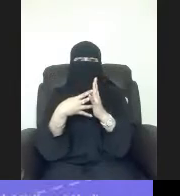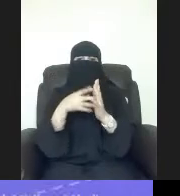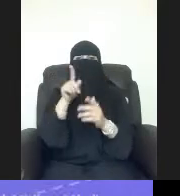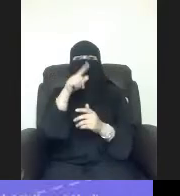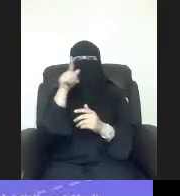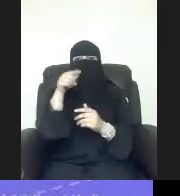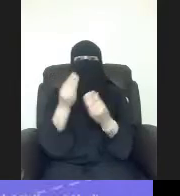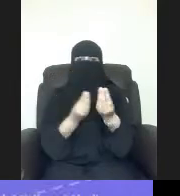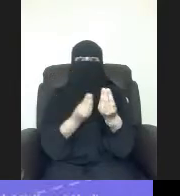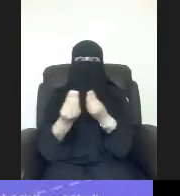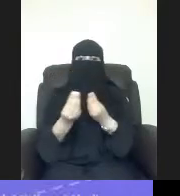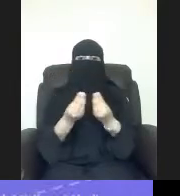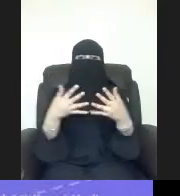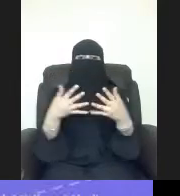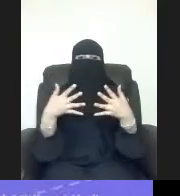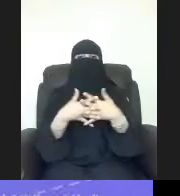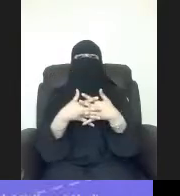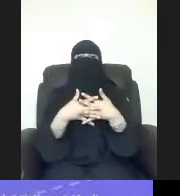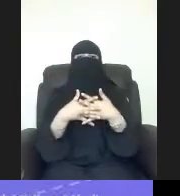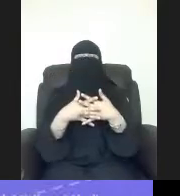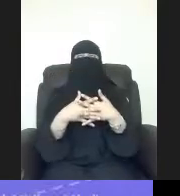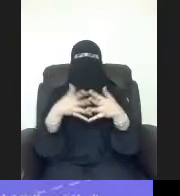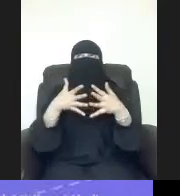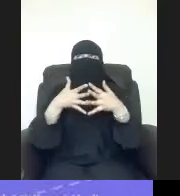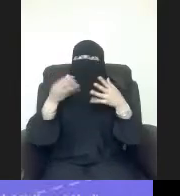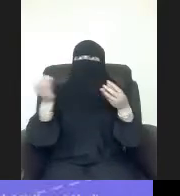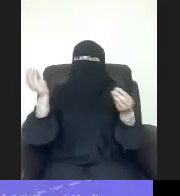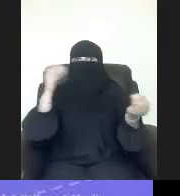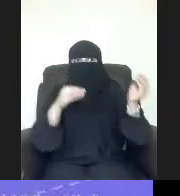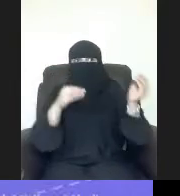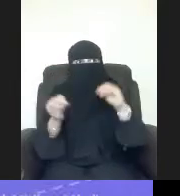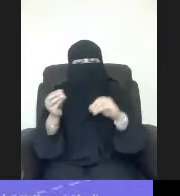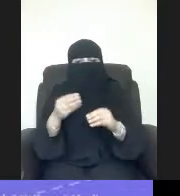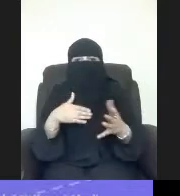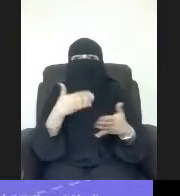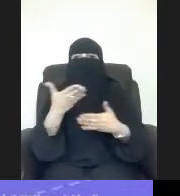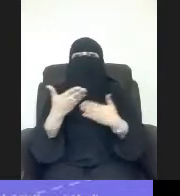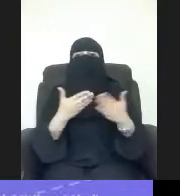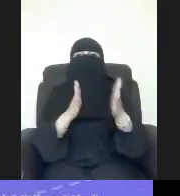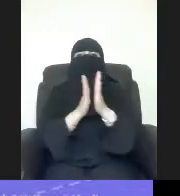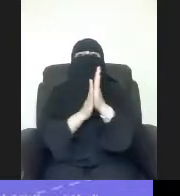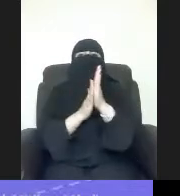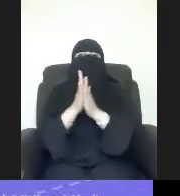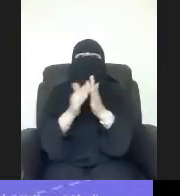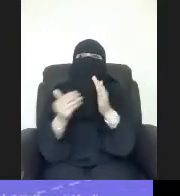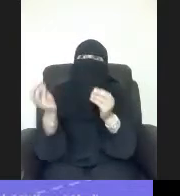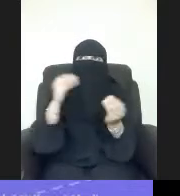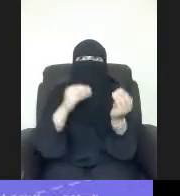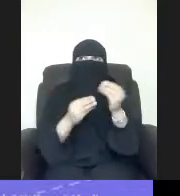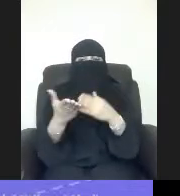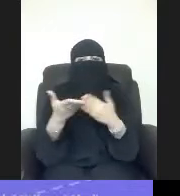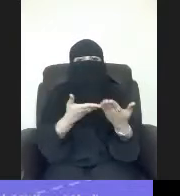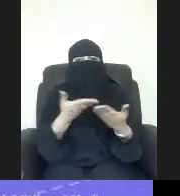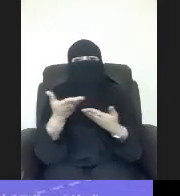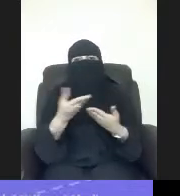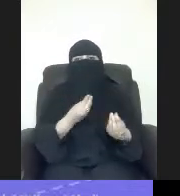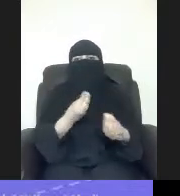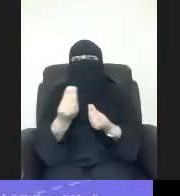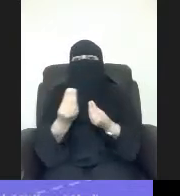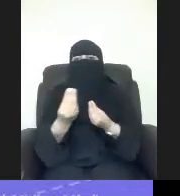والمشاركات، وتكون أكثر تفاعلية بين عضو التدريس وبين